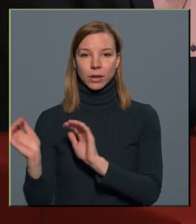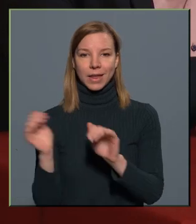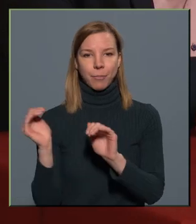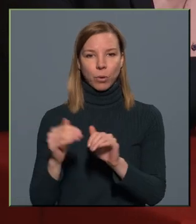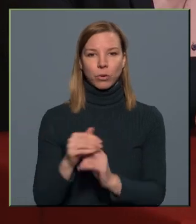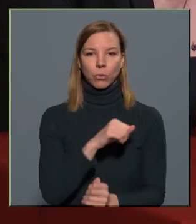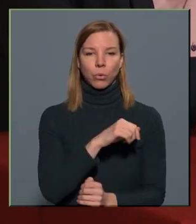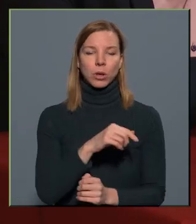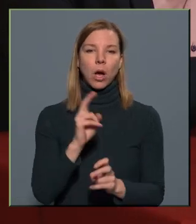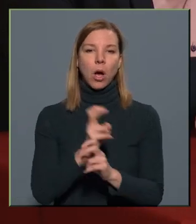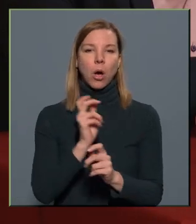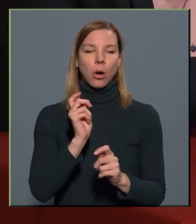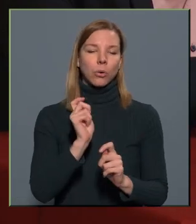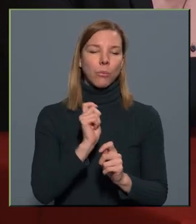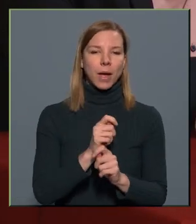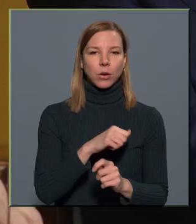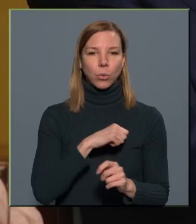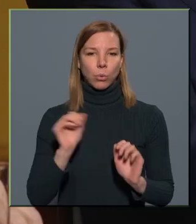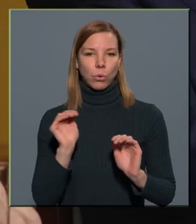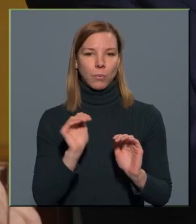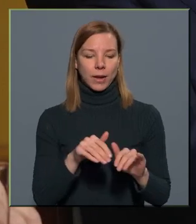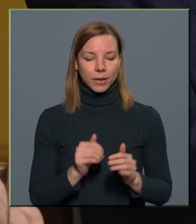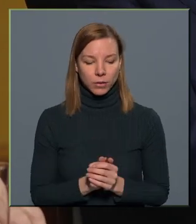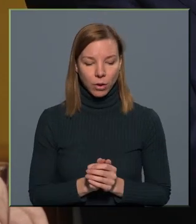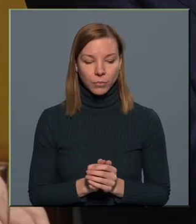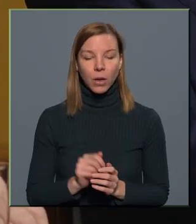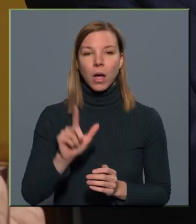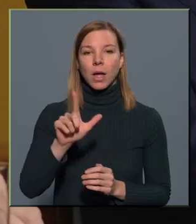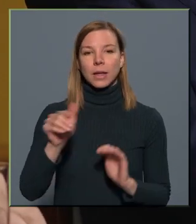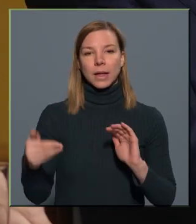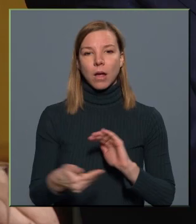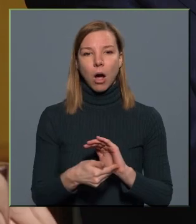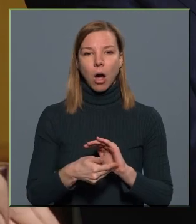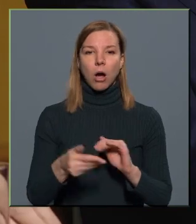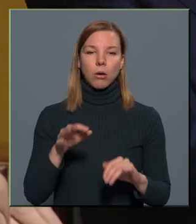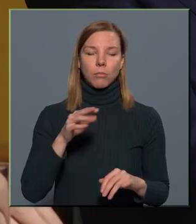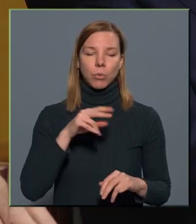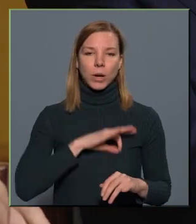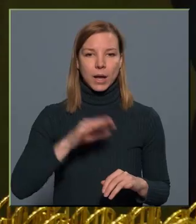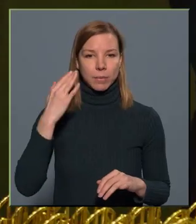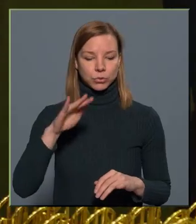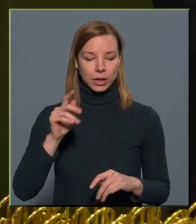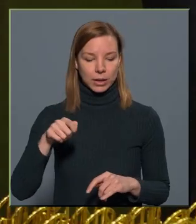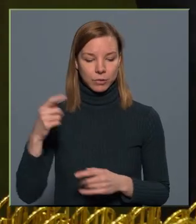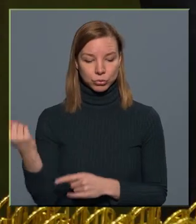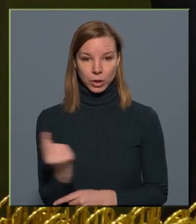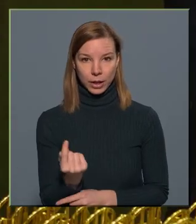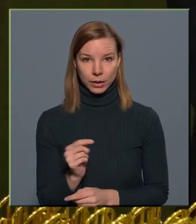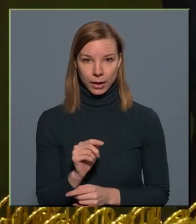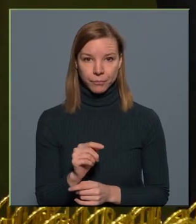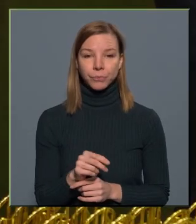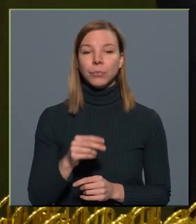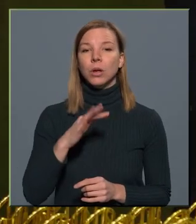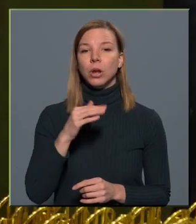két alpolgármester képviselte az évértékelőn. Előbb Radványi Gábor következik. És amikor engem megkérdeznek, hogy